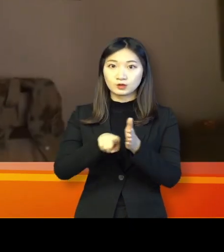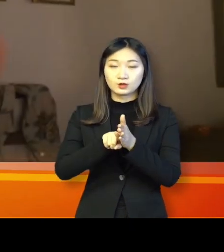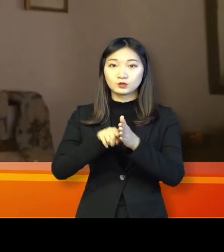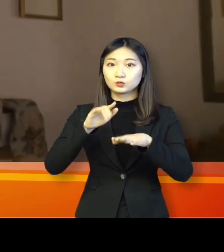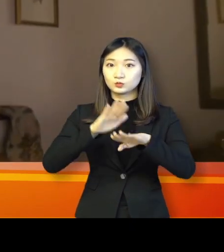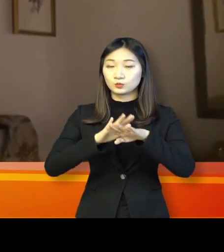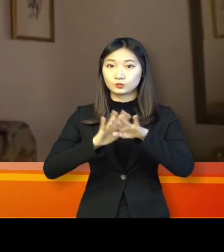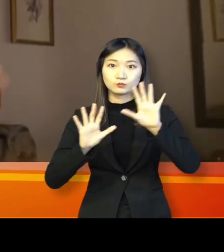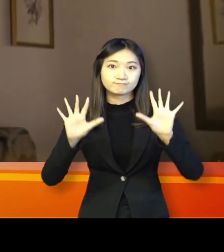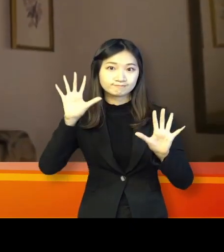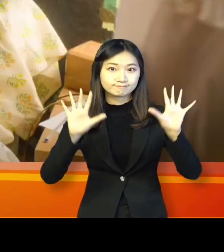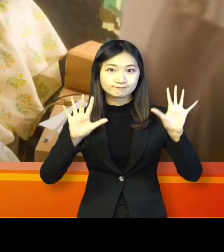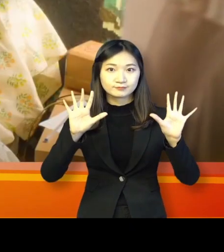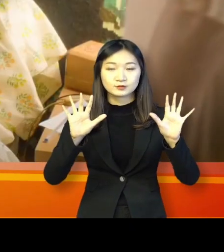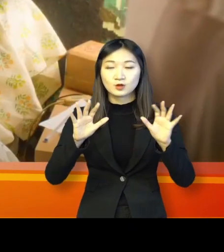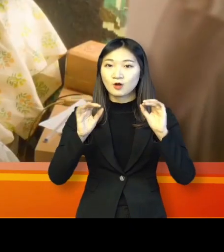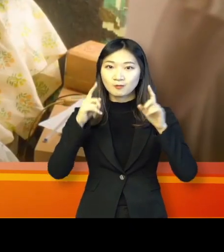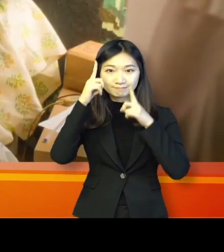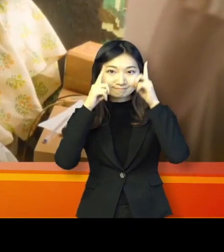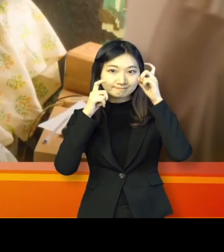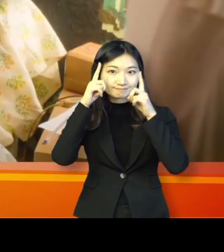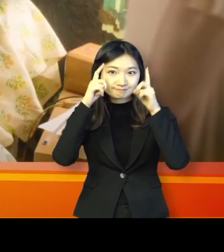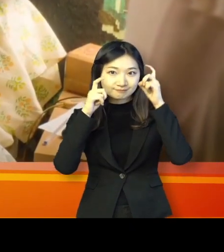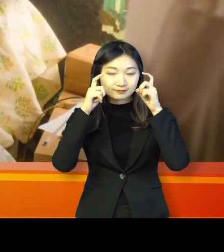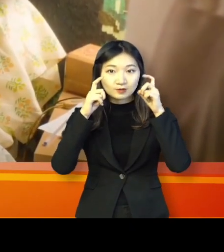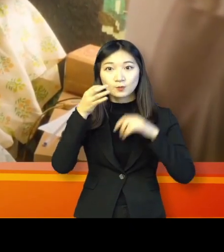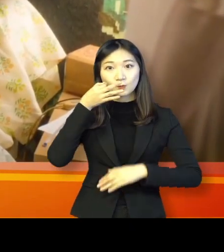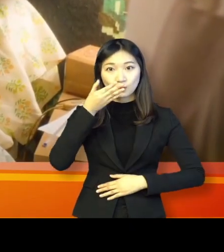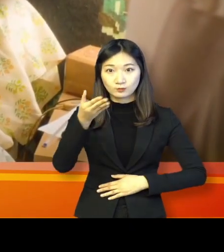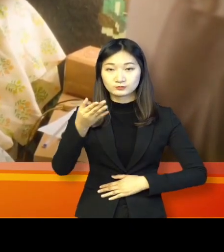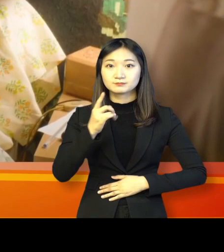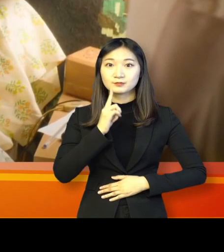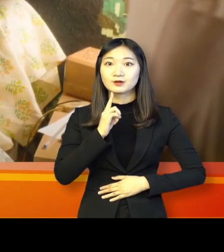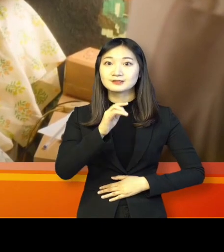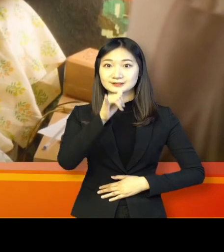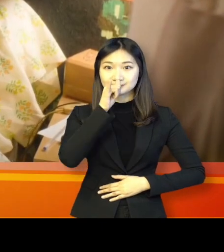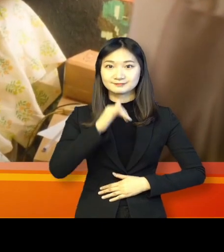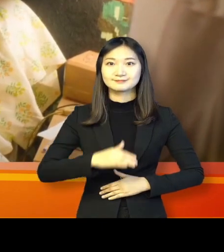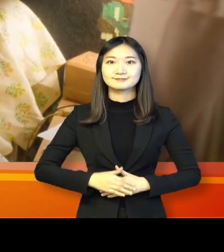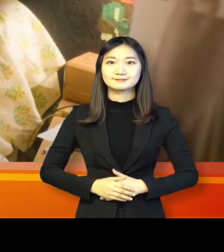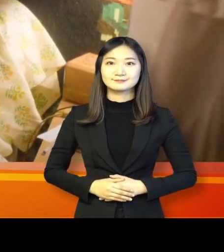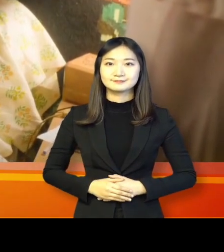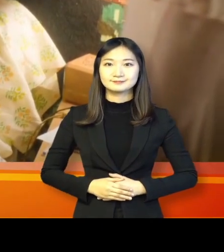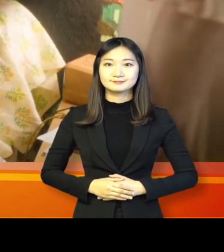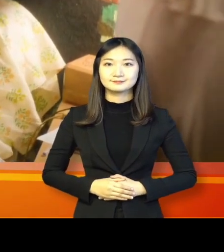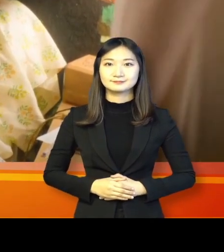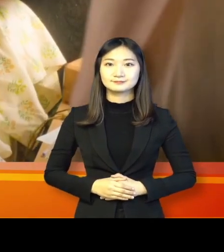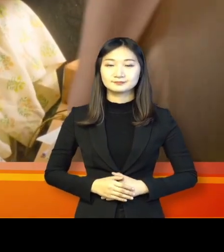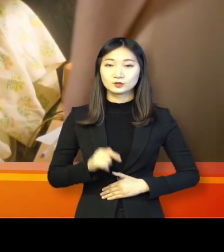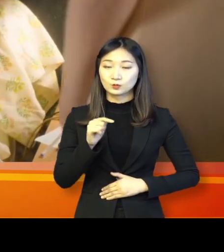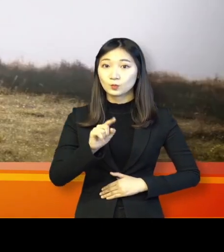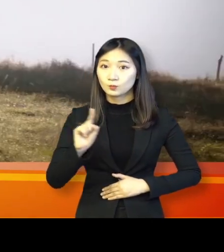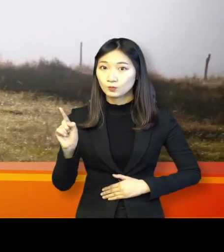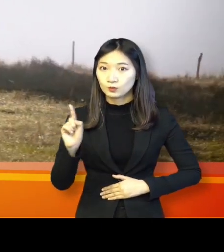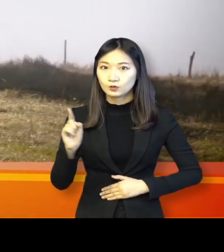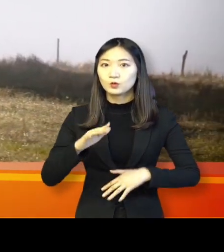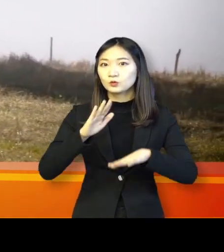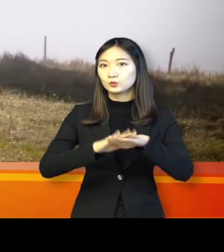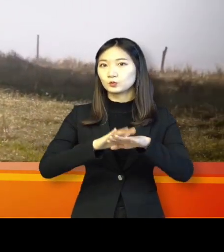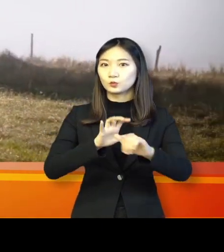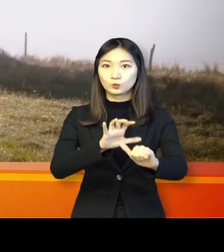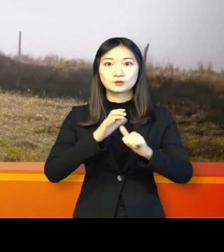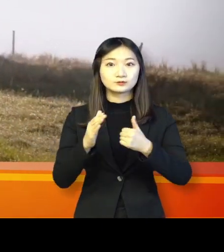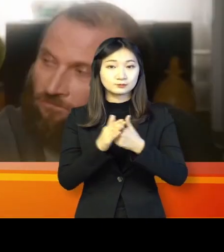손의 움직임과 실감나는 표정을 시각적으로 전달하는 언어가 있습니다. 그것은 손을 통해